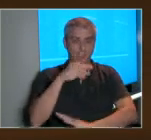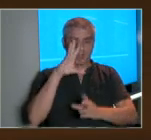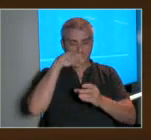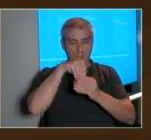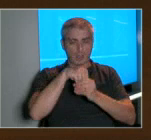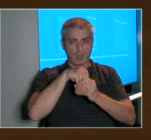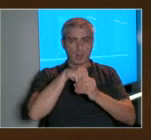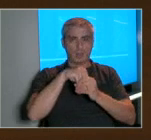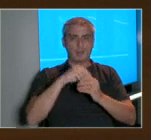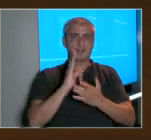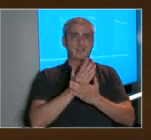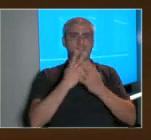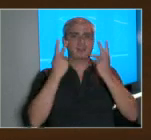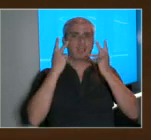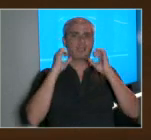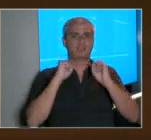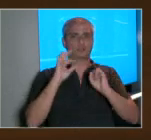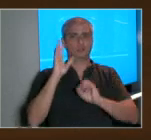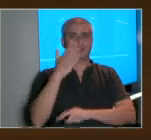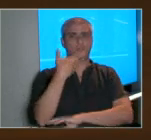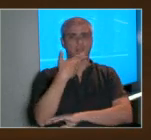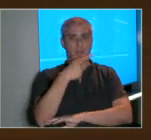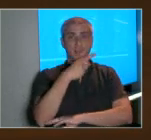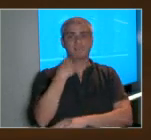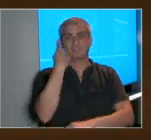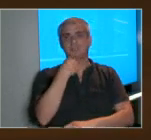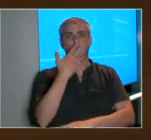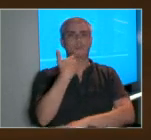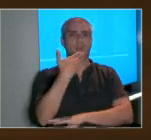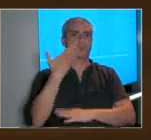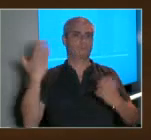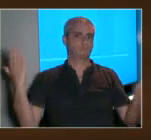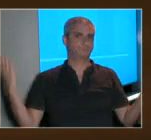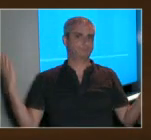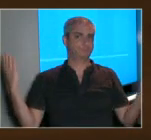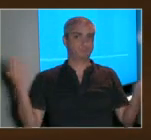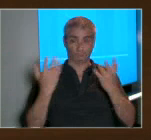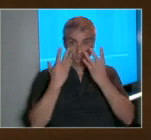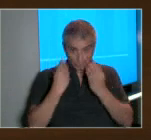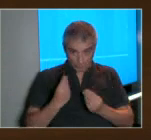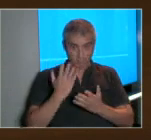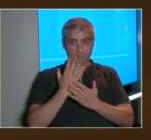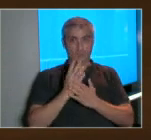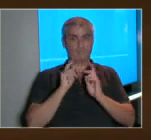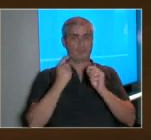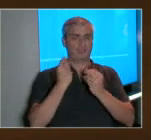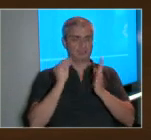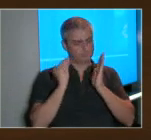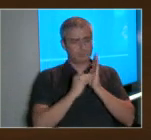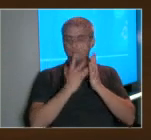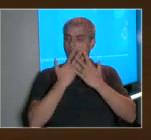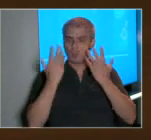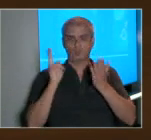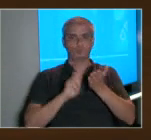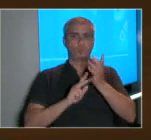לכלול את קביעת ערכי היסוד של המדינה ואת זהותה הלאומית. טוב שהגענו את המובן מאליו